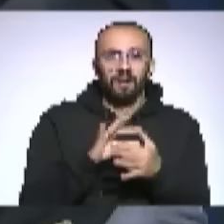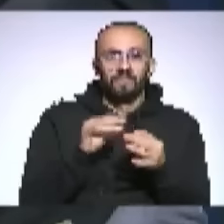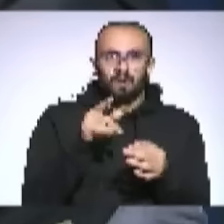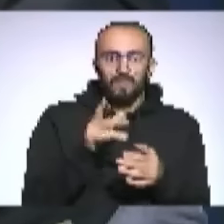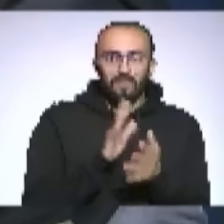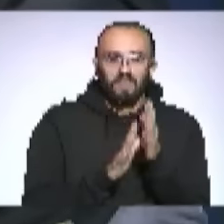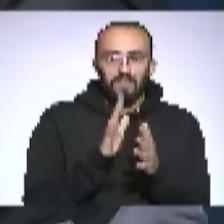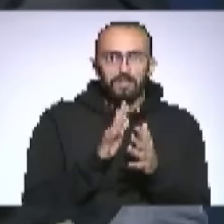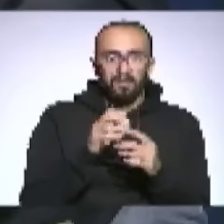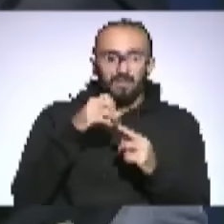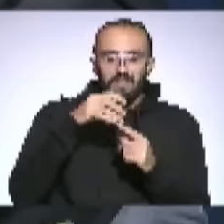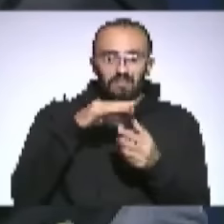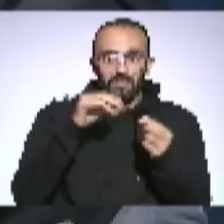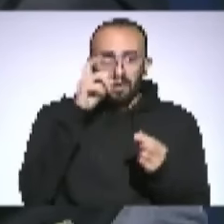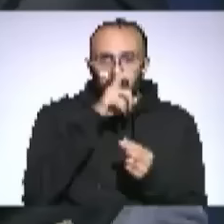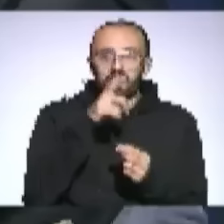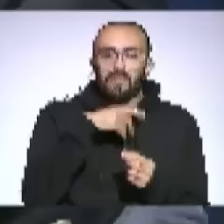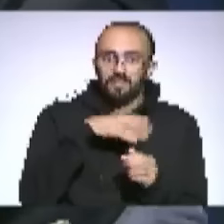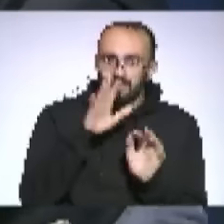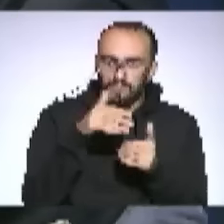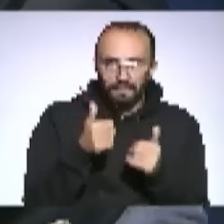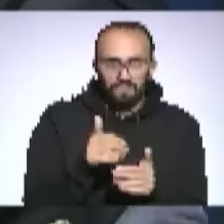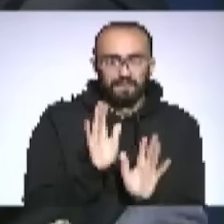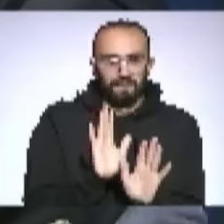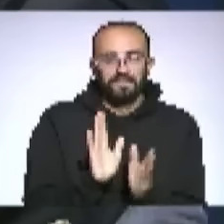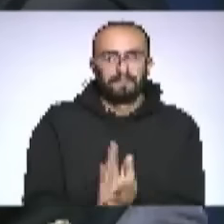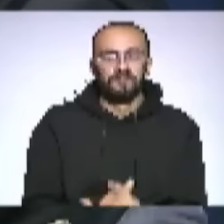ما كنتش حب تتكلمي على الهواء في حاجه زي كده